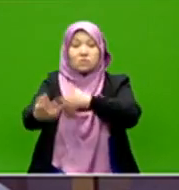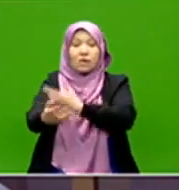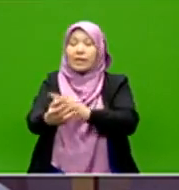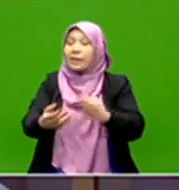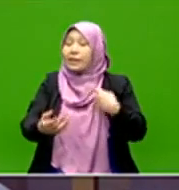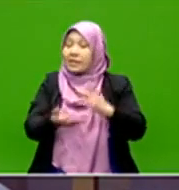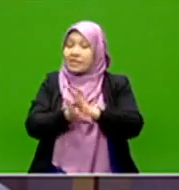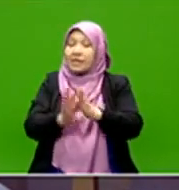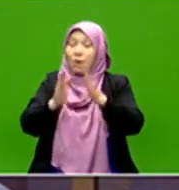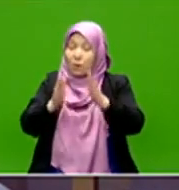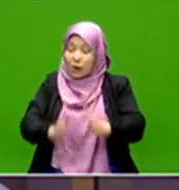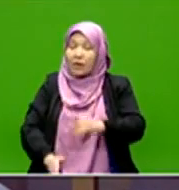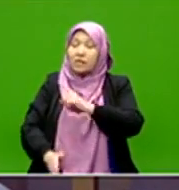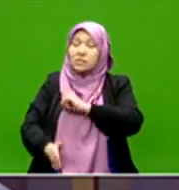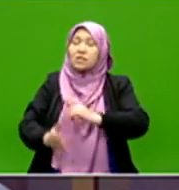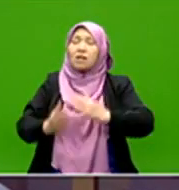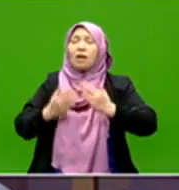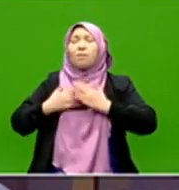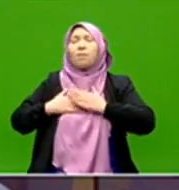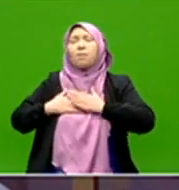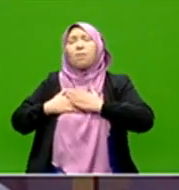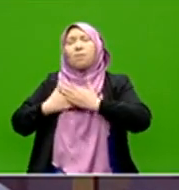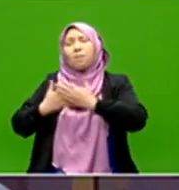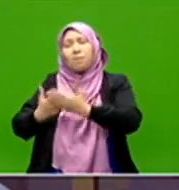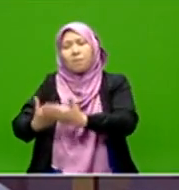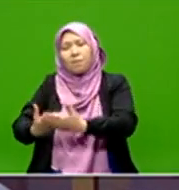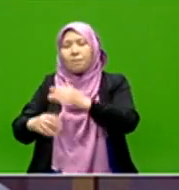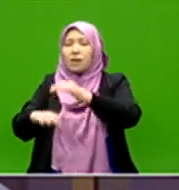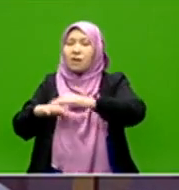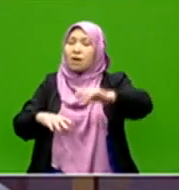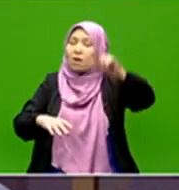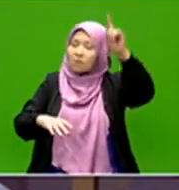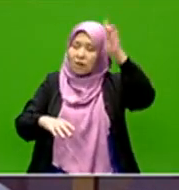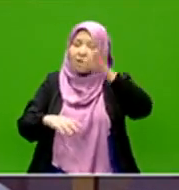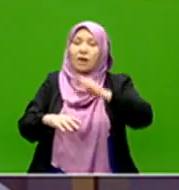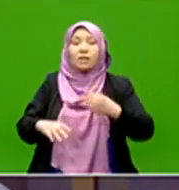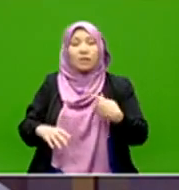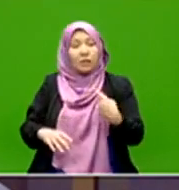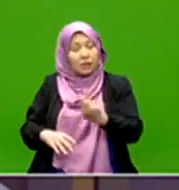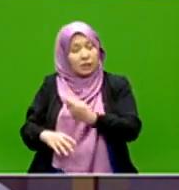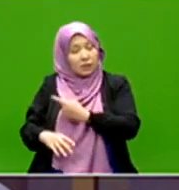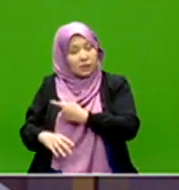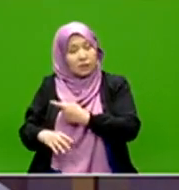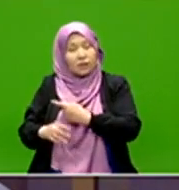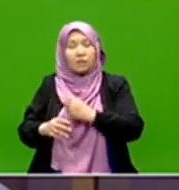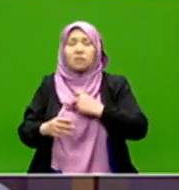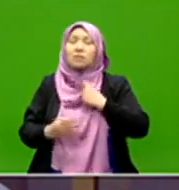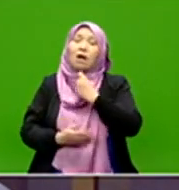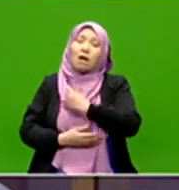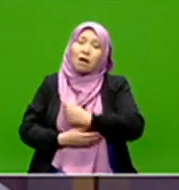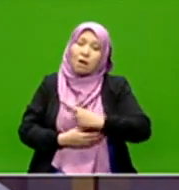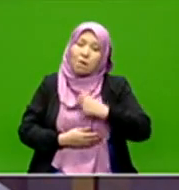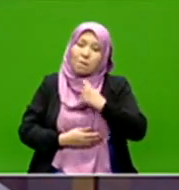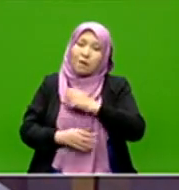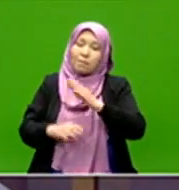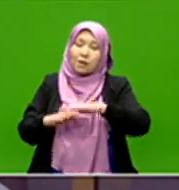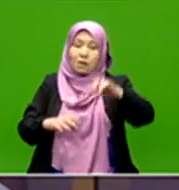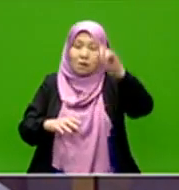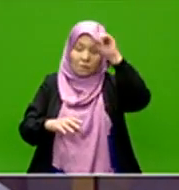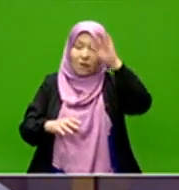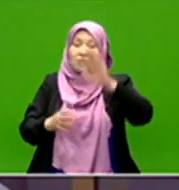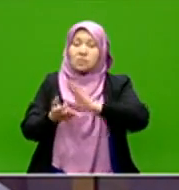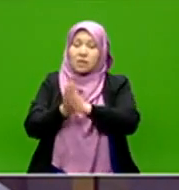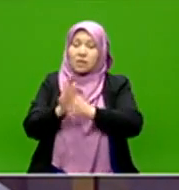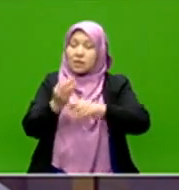muslim yang menyerah diri kepada Allah, dan kemudian kita ini bertaubat kepada Allah. Betul, ya. Bila kita keliling tu